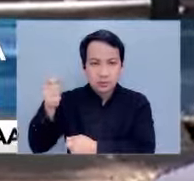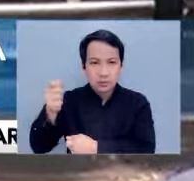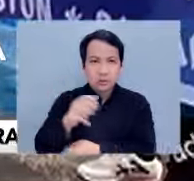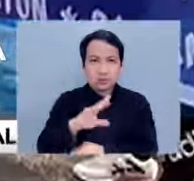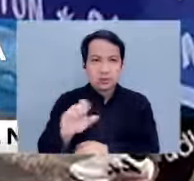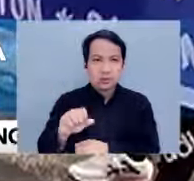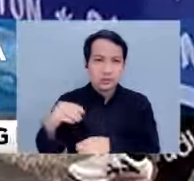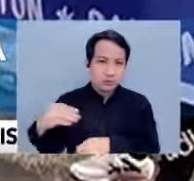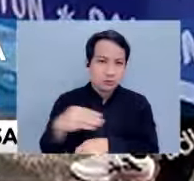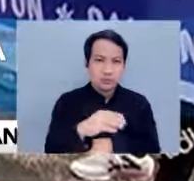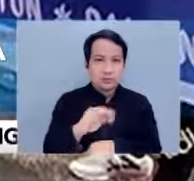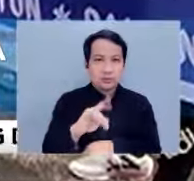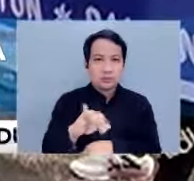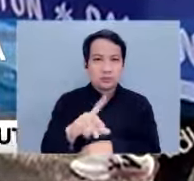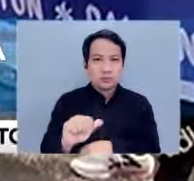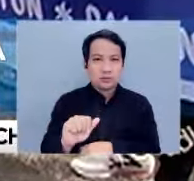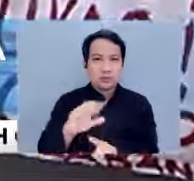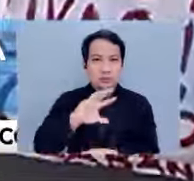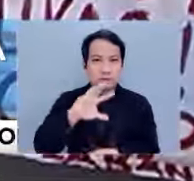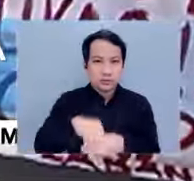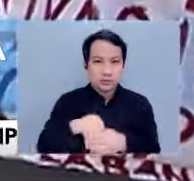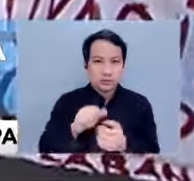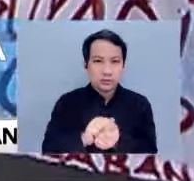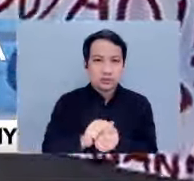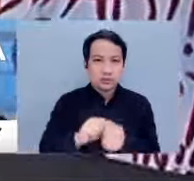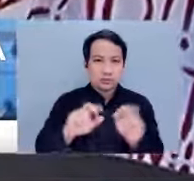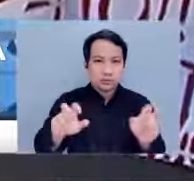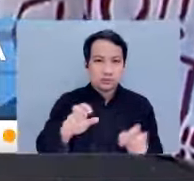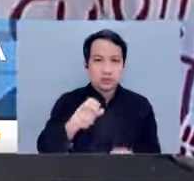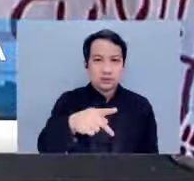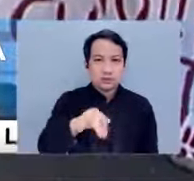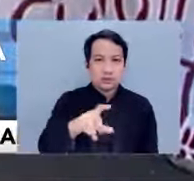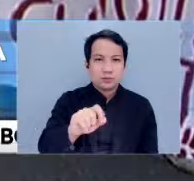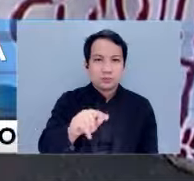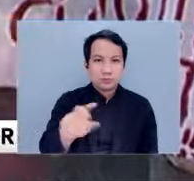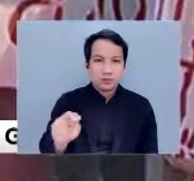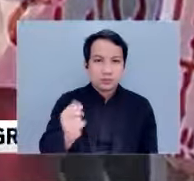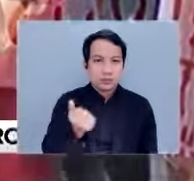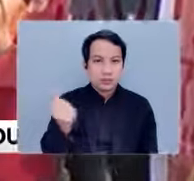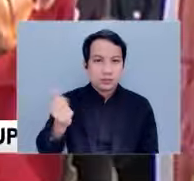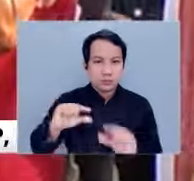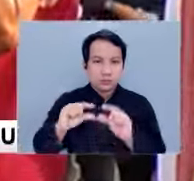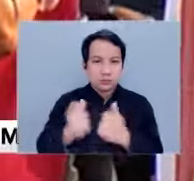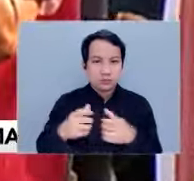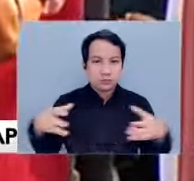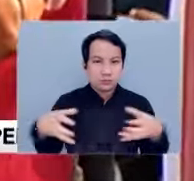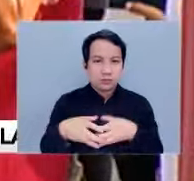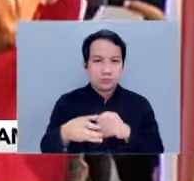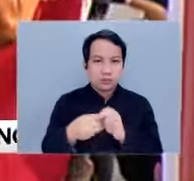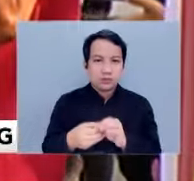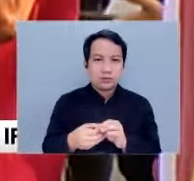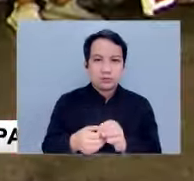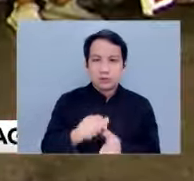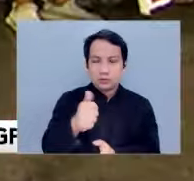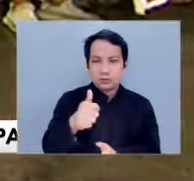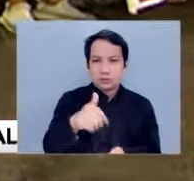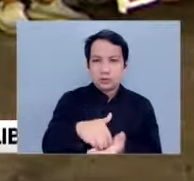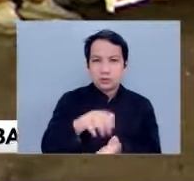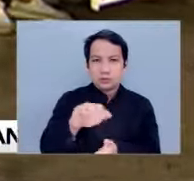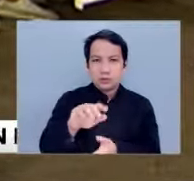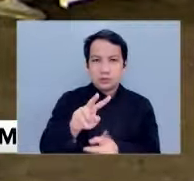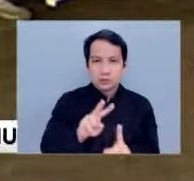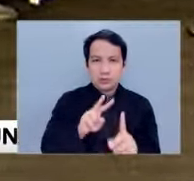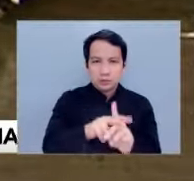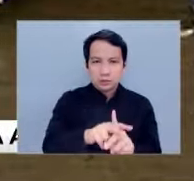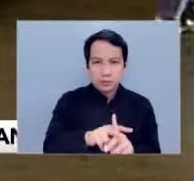Mendiola. Kasali rin sa rally ang grupong Piston at iba pang grupo. Sa tansya ng Manibela, aabot sa 10,000 ang lalahok sa caravan sa